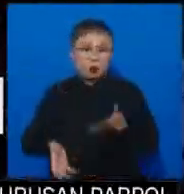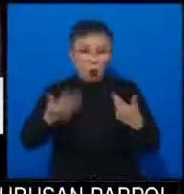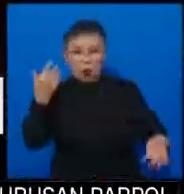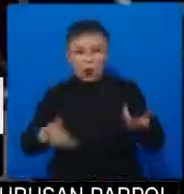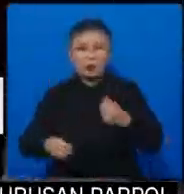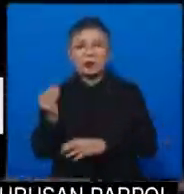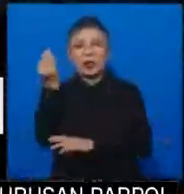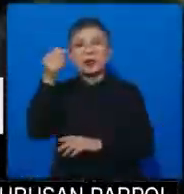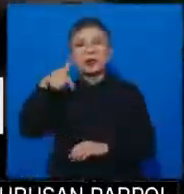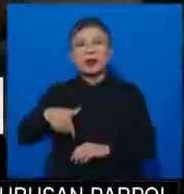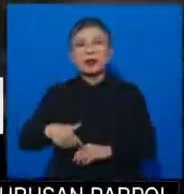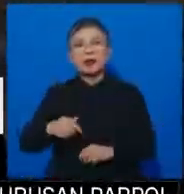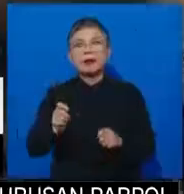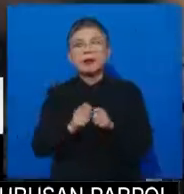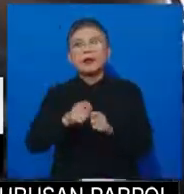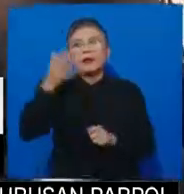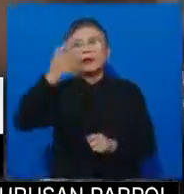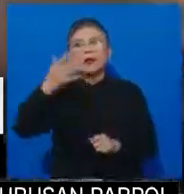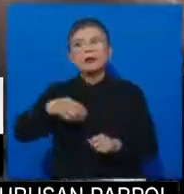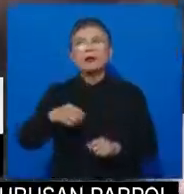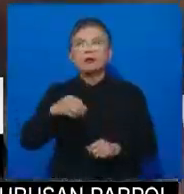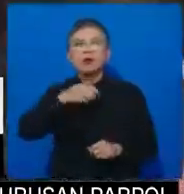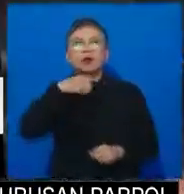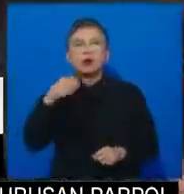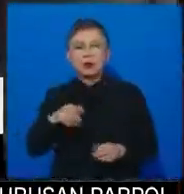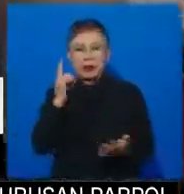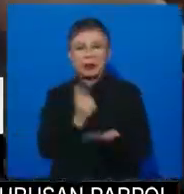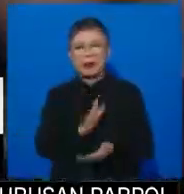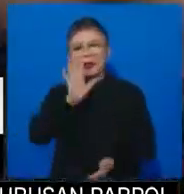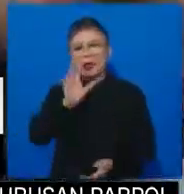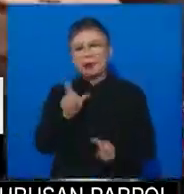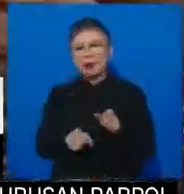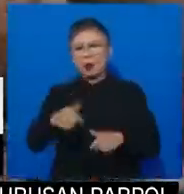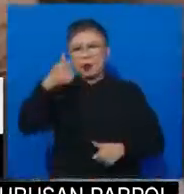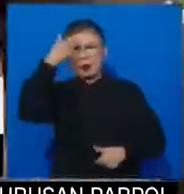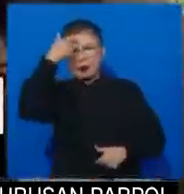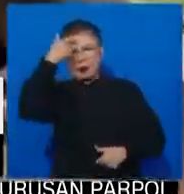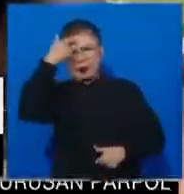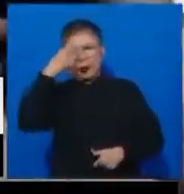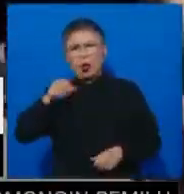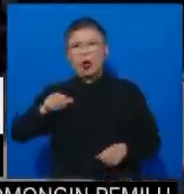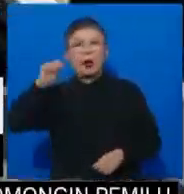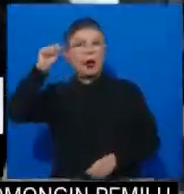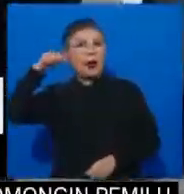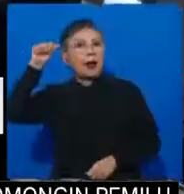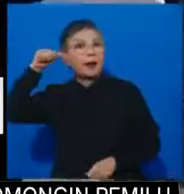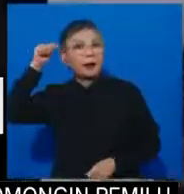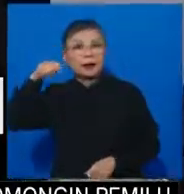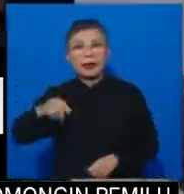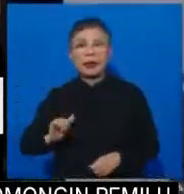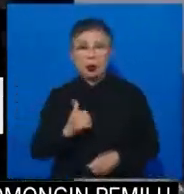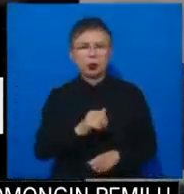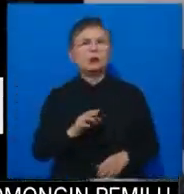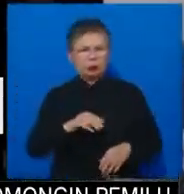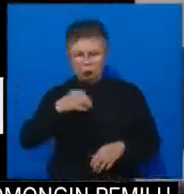Jakarta Selatan dan menetapkan 5 orang sebagai tersangka. Para pemeran yang terlibat dalam produksi film porno ini pun